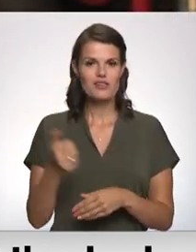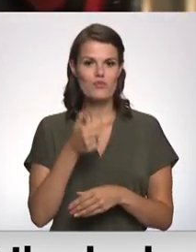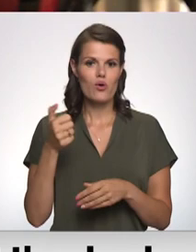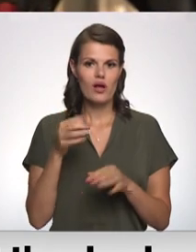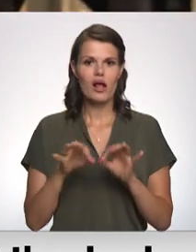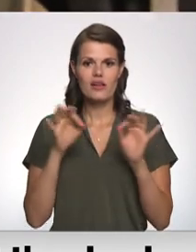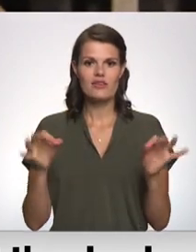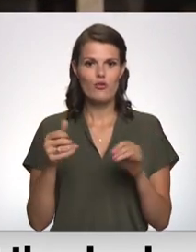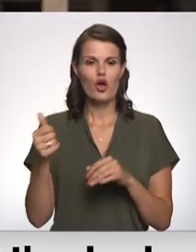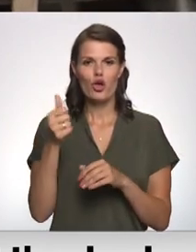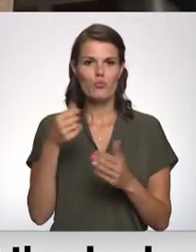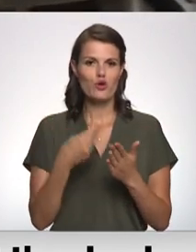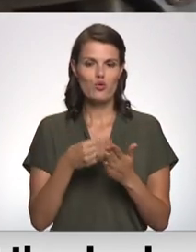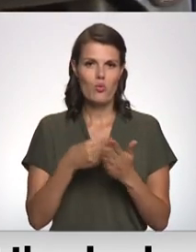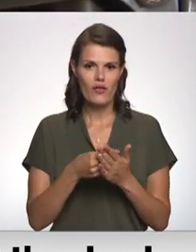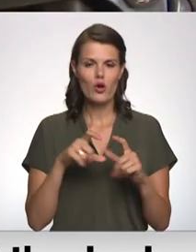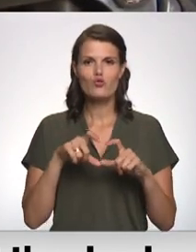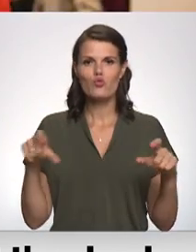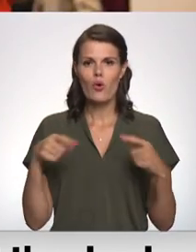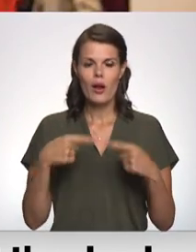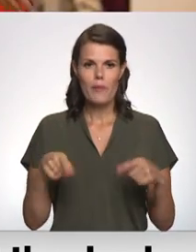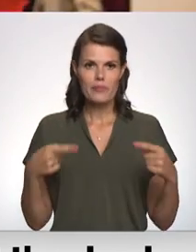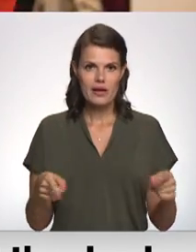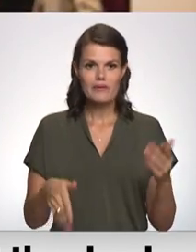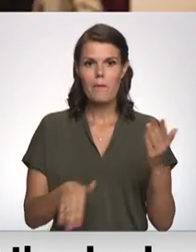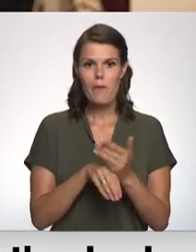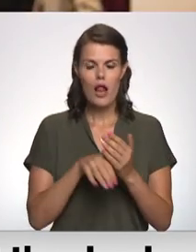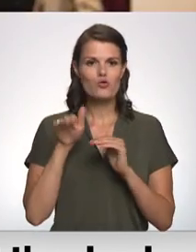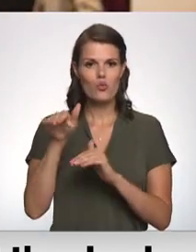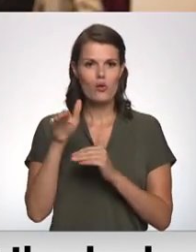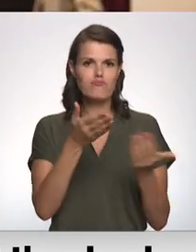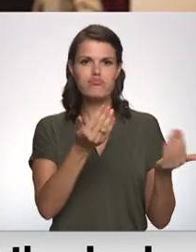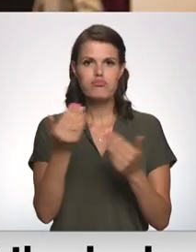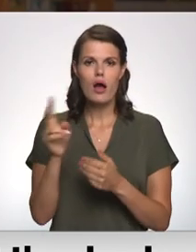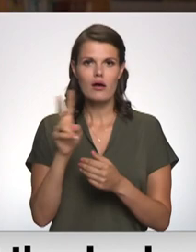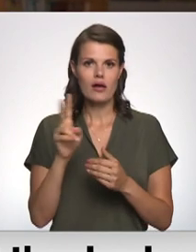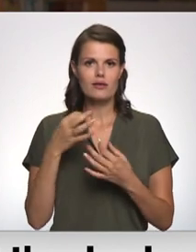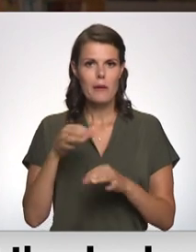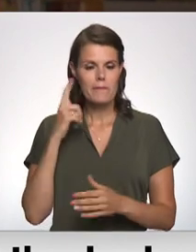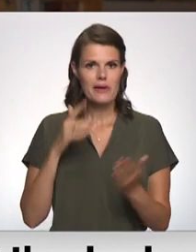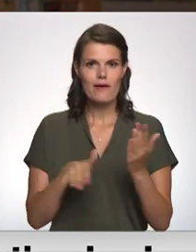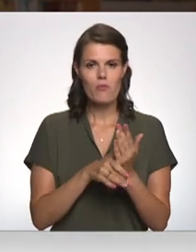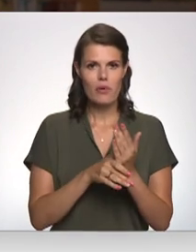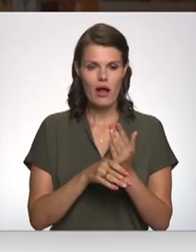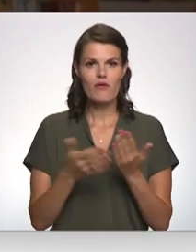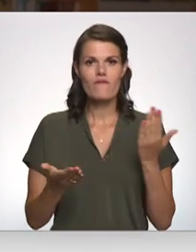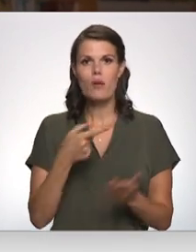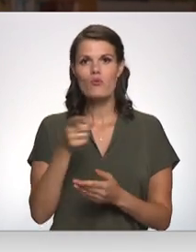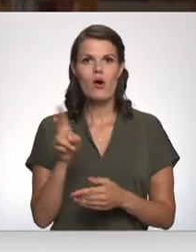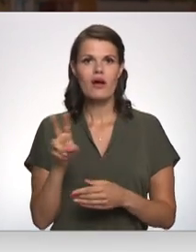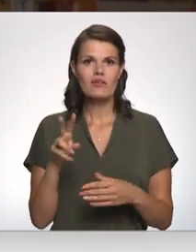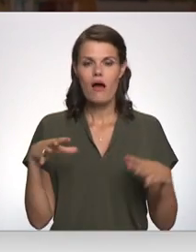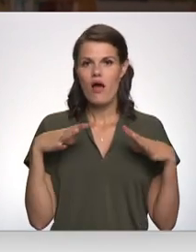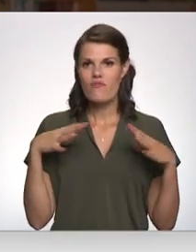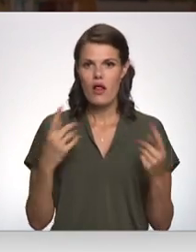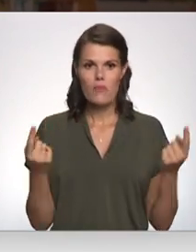īpaši noderīgas būs skolas preces. Palīdzēt noliktavā ļoti tiek gaidīti arī brīvprātīgie. Varbūt citiem šobrīd ir atvaļinājuma laiks,